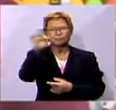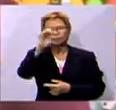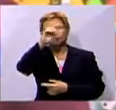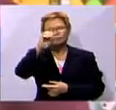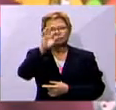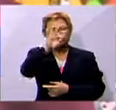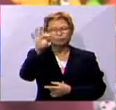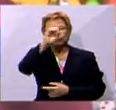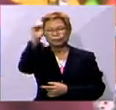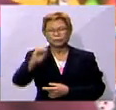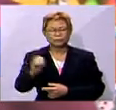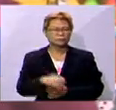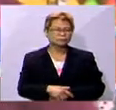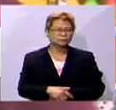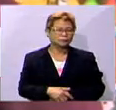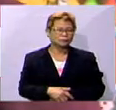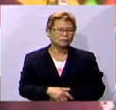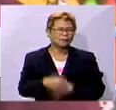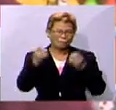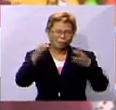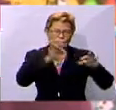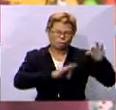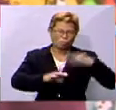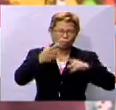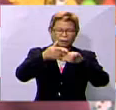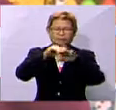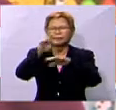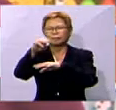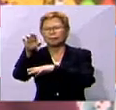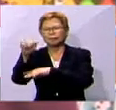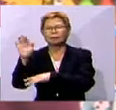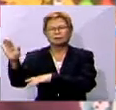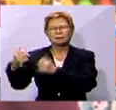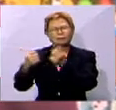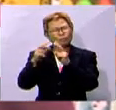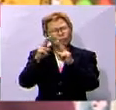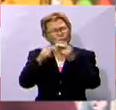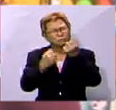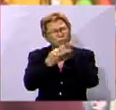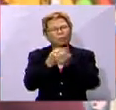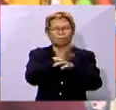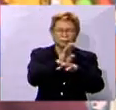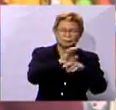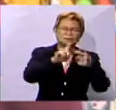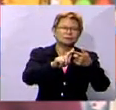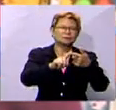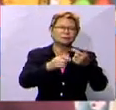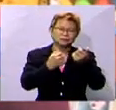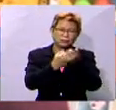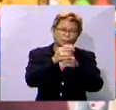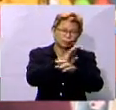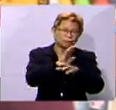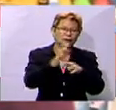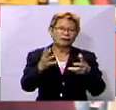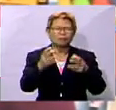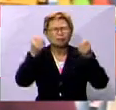99% lah. Kita dapat banyak advantage sangat daripada MARA ni sebenarnya tau. Diorang sangat support kita dari segi bisnes, bukannya support dari segi apa ni,